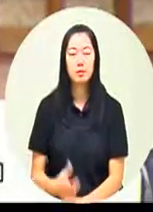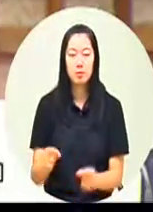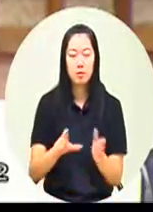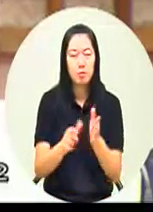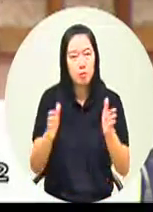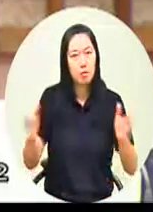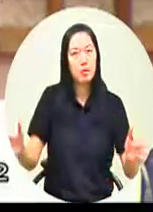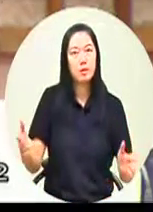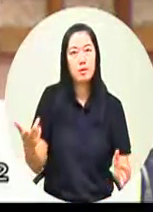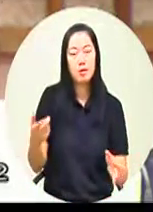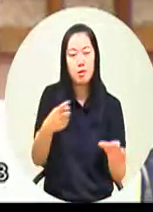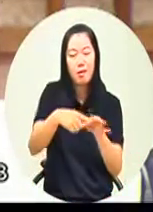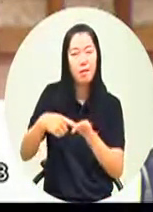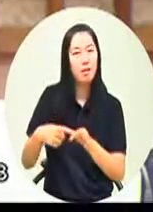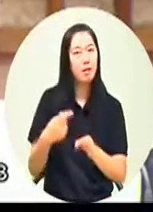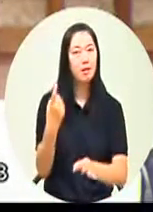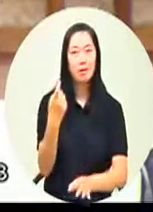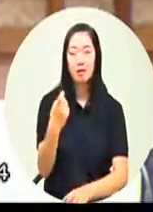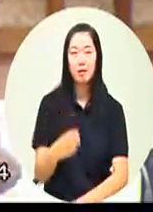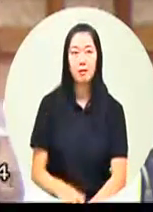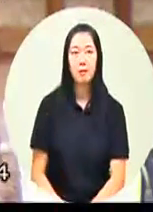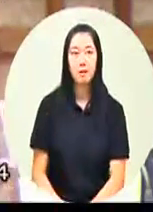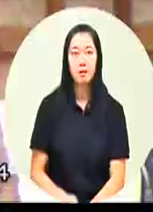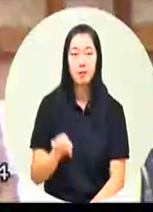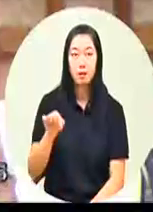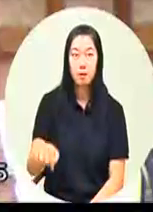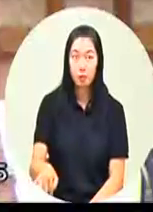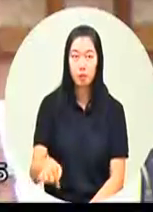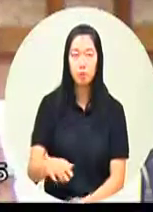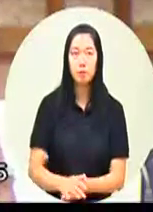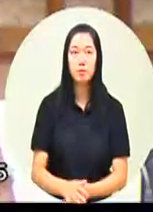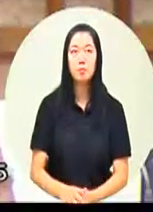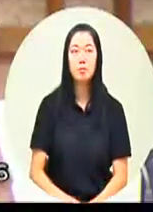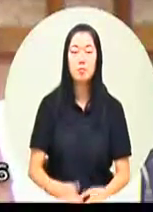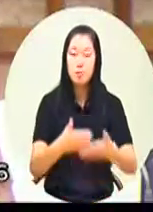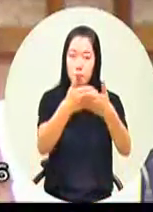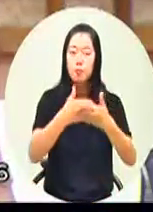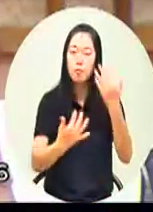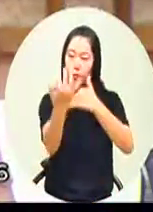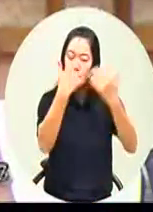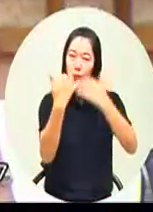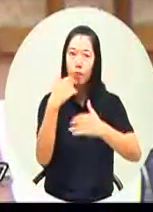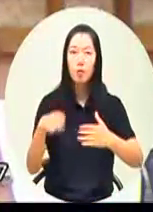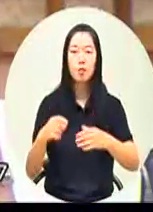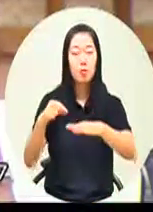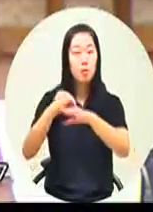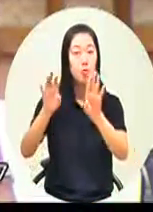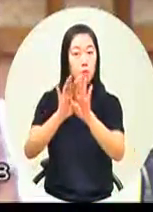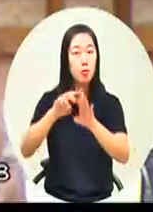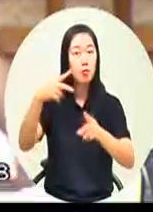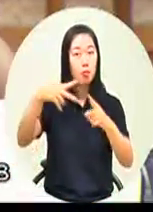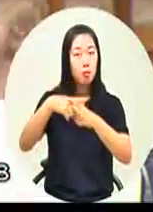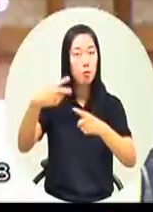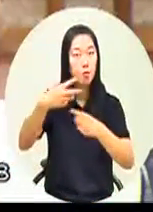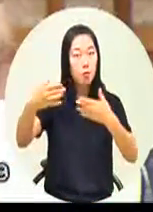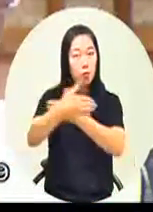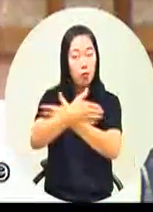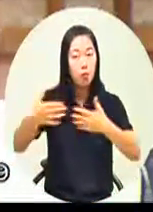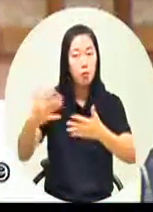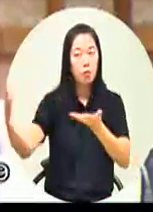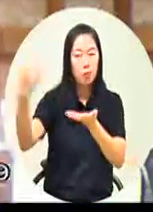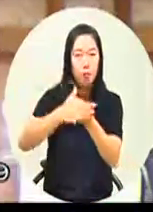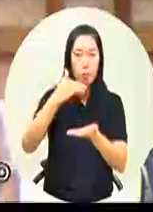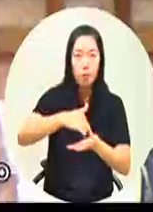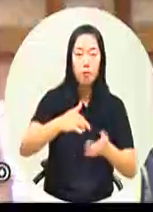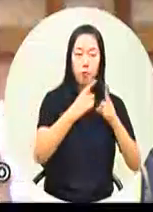时间哈。那所以除了陆客自由行之外，从金门小三通进来的之外，我想我们城市跟